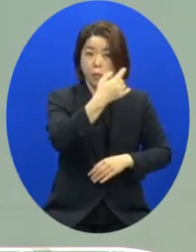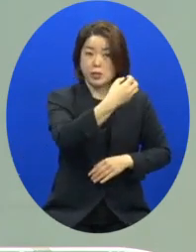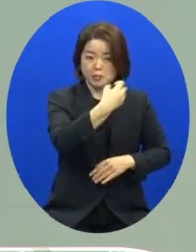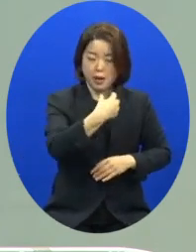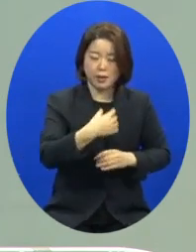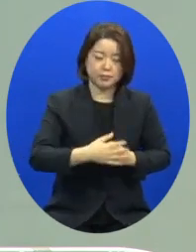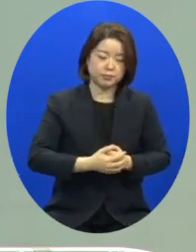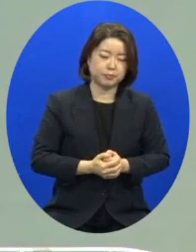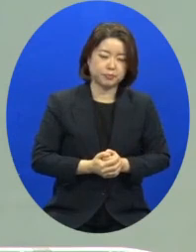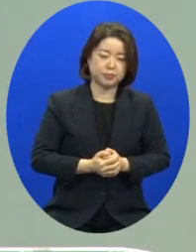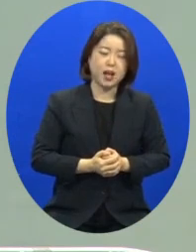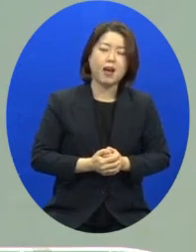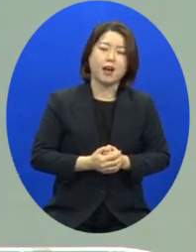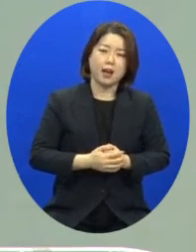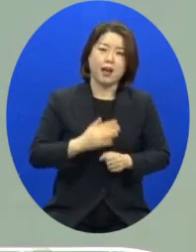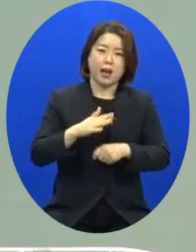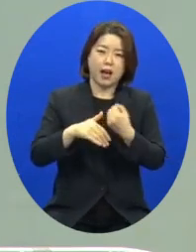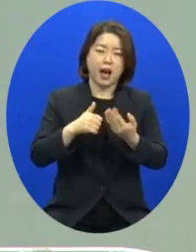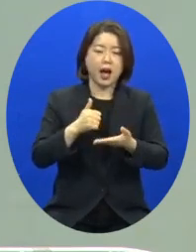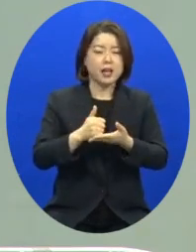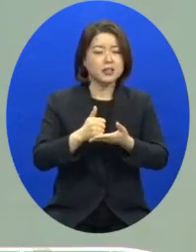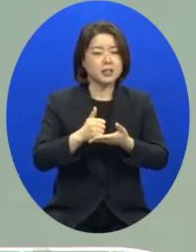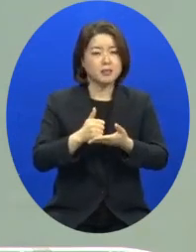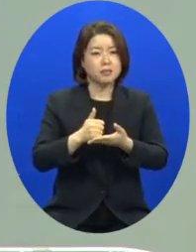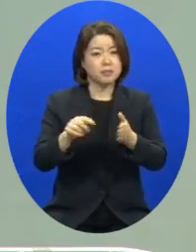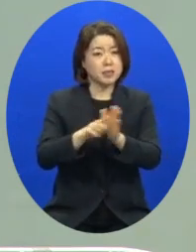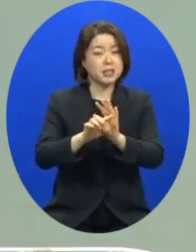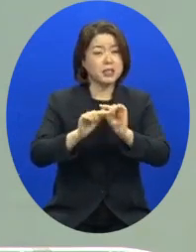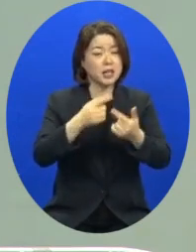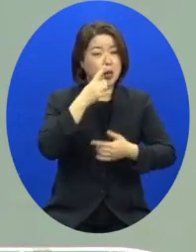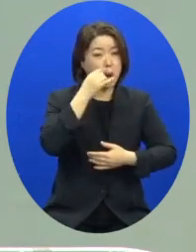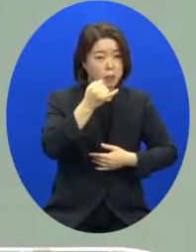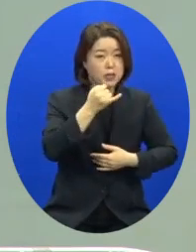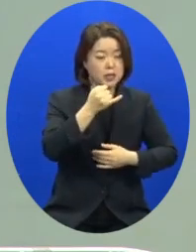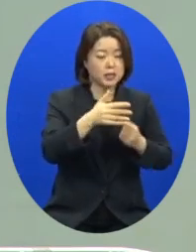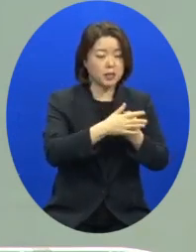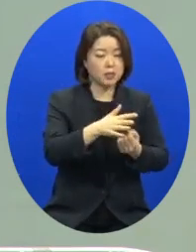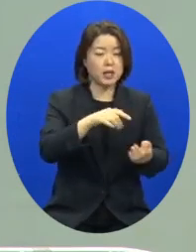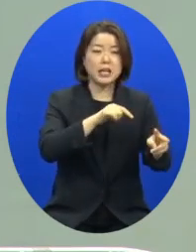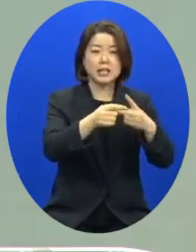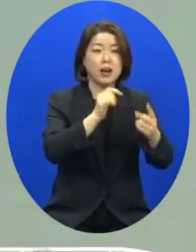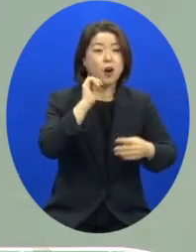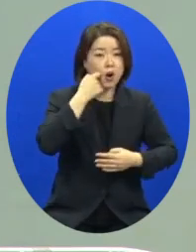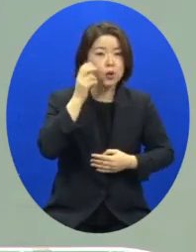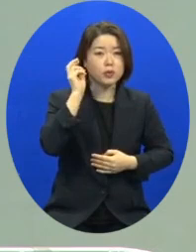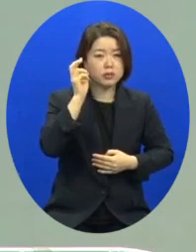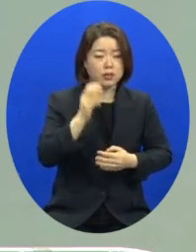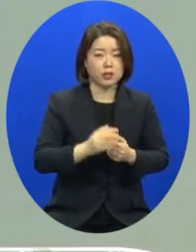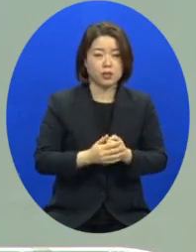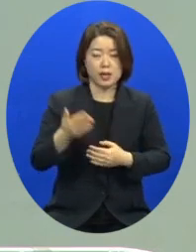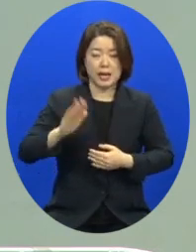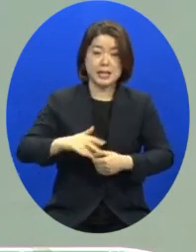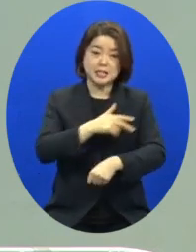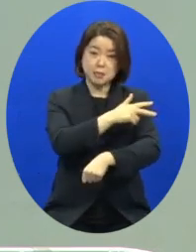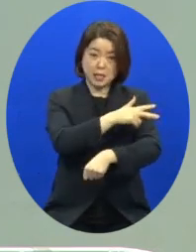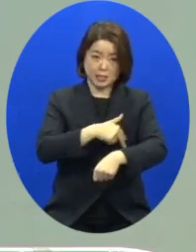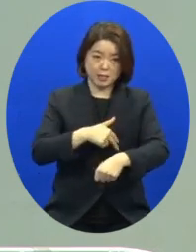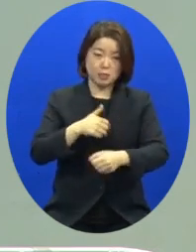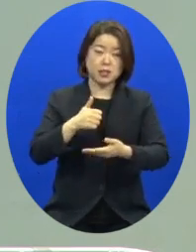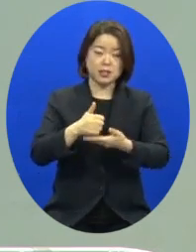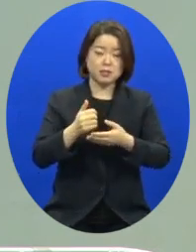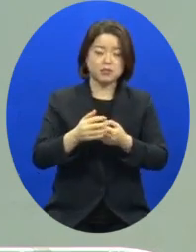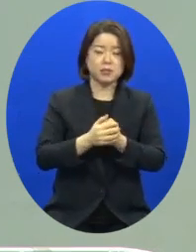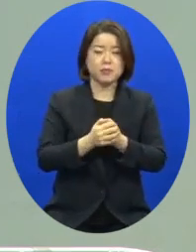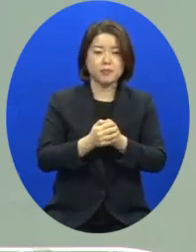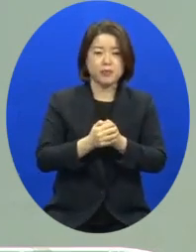하나님을 믿지 않는 어머니니까 이해할 수 없었어요. 그런데 그 집사님은 하나님을 믿는 힘으로 자기가